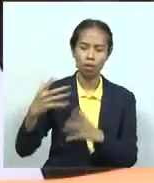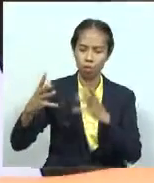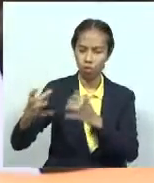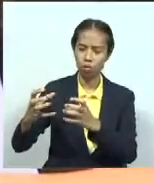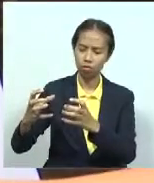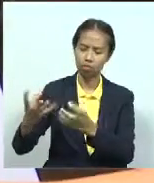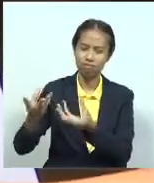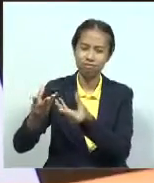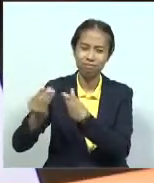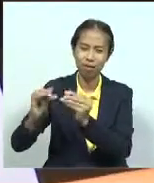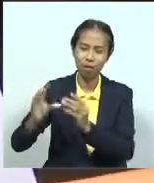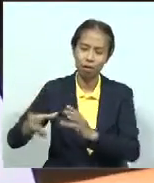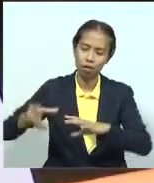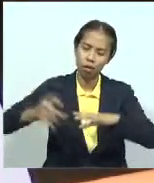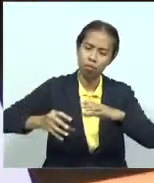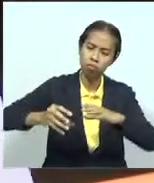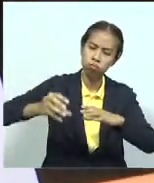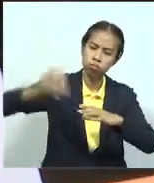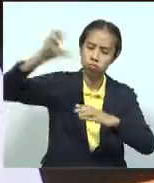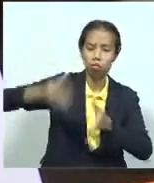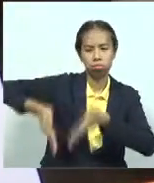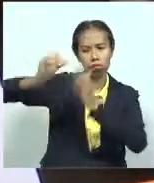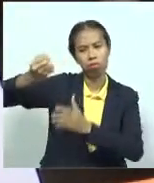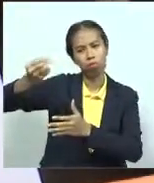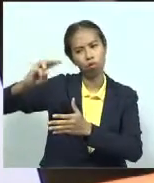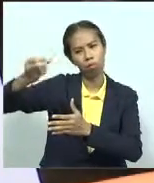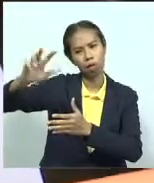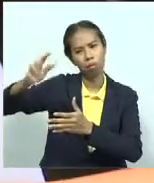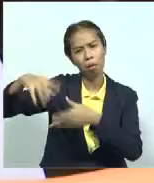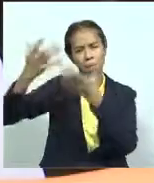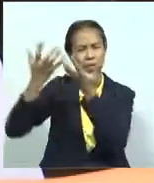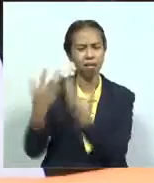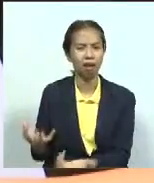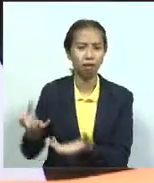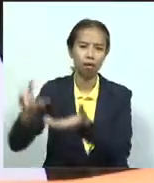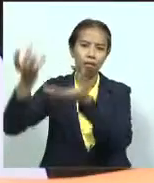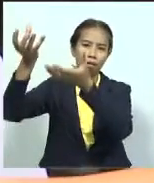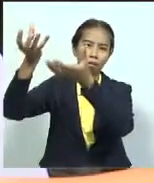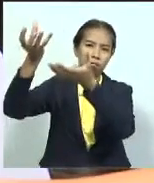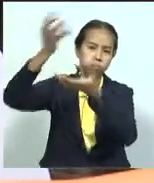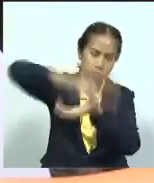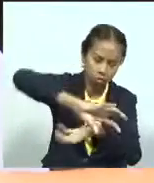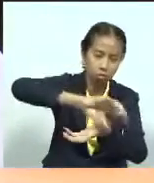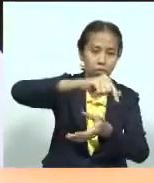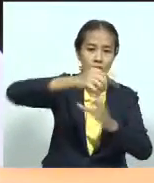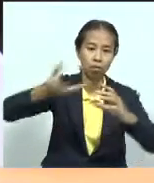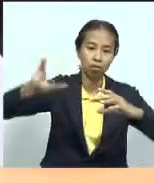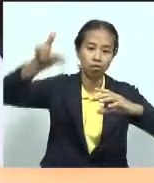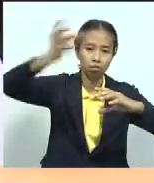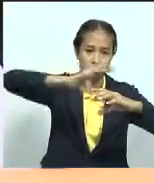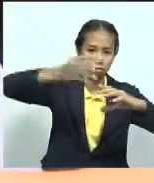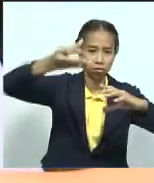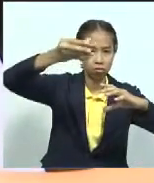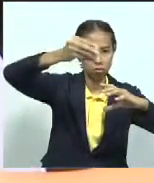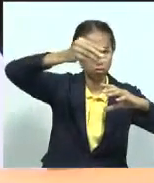วๆนะกําลังยกขึ้นไปชั้น12 13เนี่ยเขาเสียน้ําหนักเยอะกันไปมันก็เลยเทพลิกมาพลิกมาปูนนี้ก็ไหล